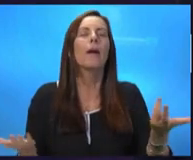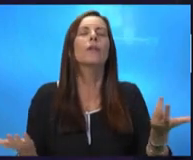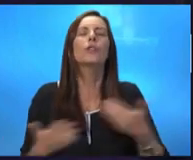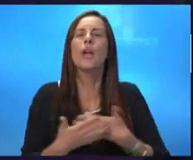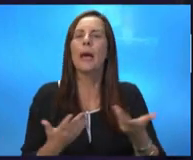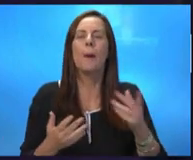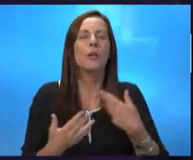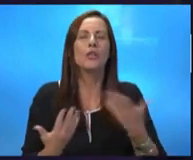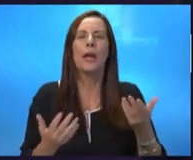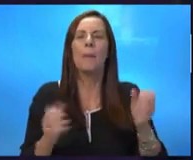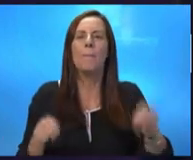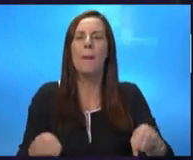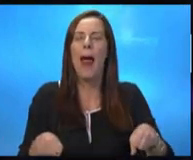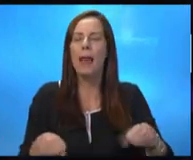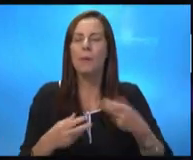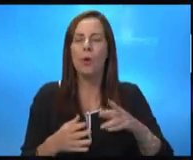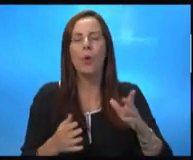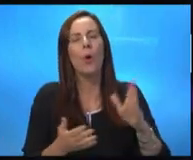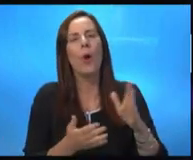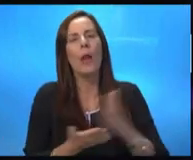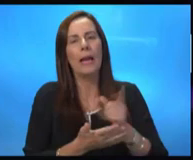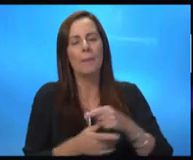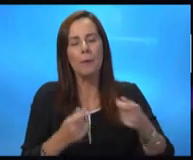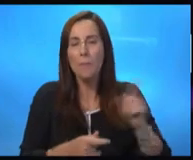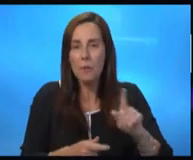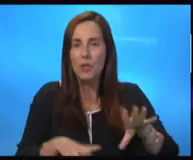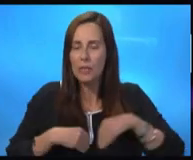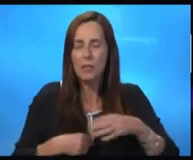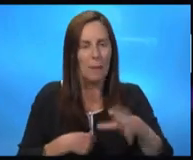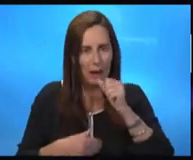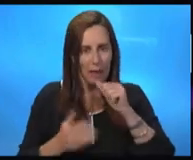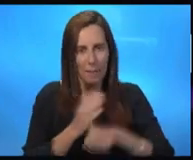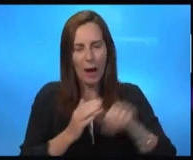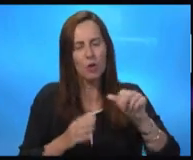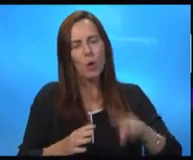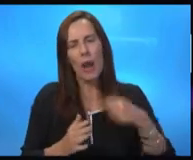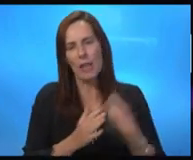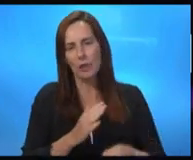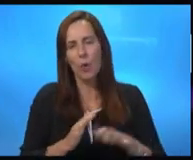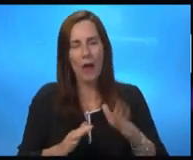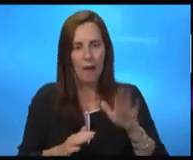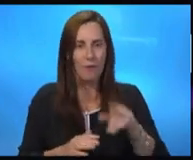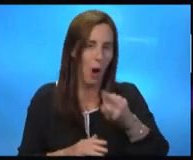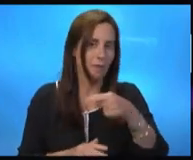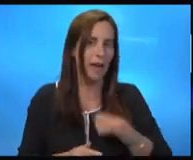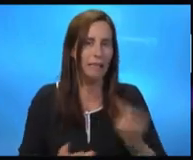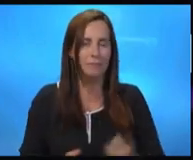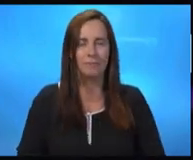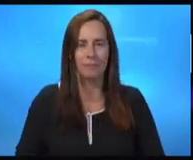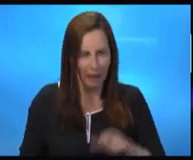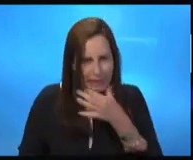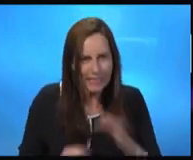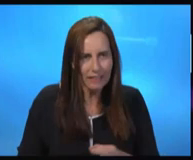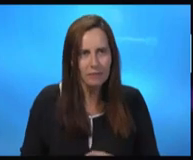יוכלו לבחור למי הם מוכרים את הבנק. פשוט מי שיסכים לקחת יוכל לקנות אותו, אולי אפילו את ואני. את רצינית.